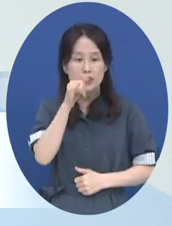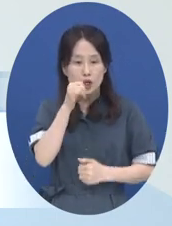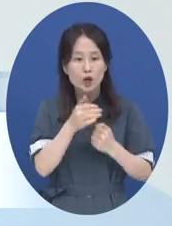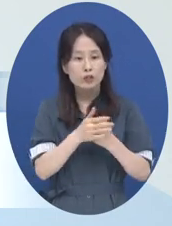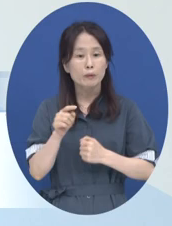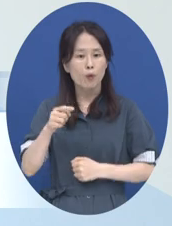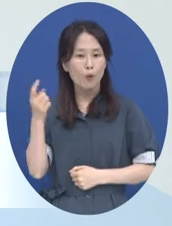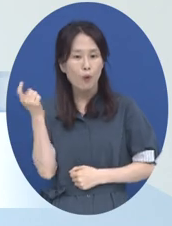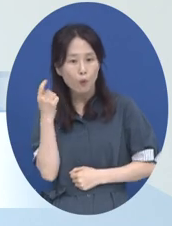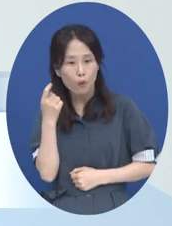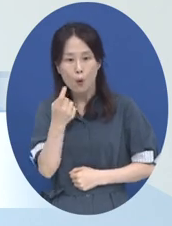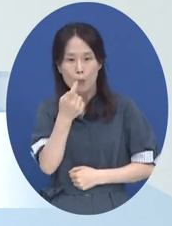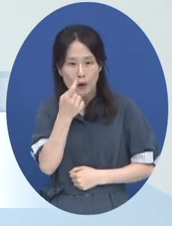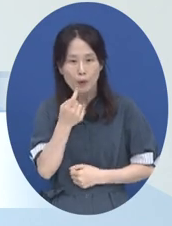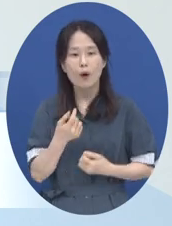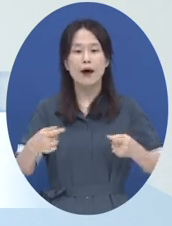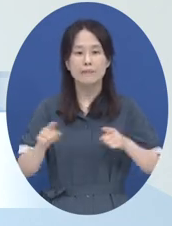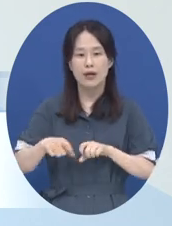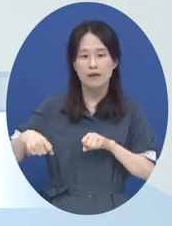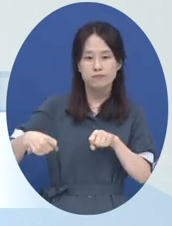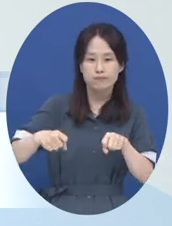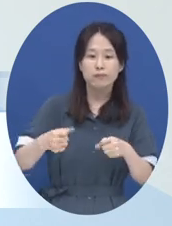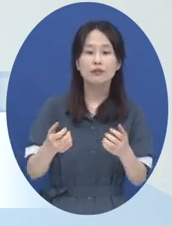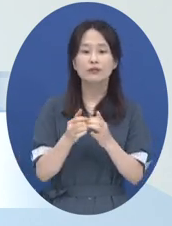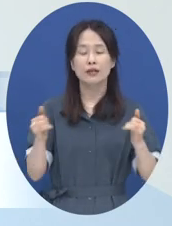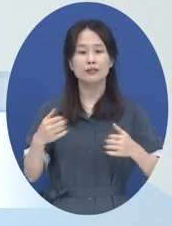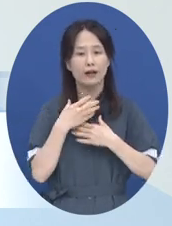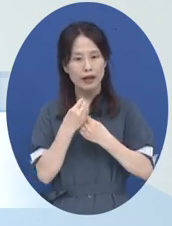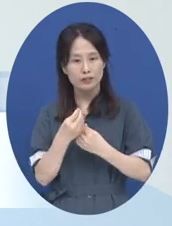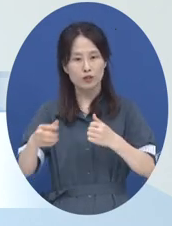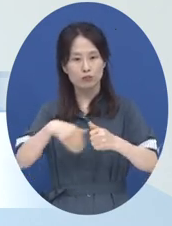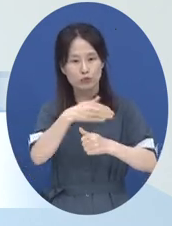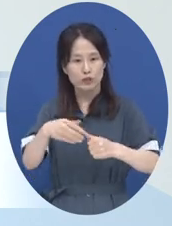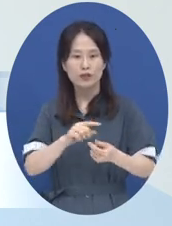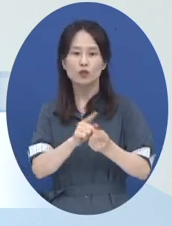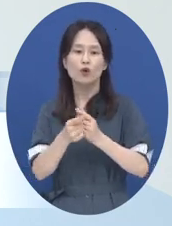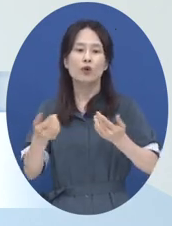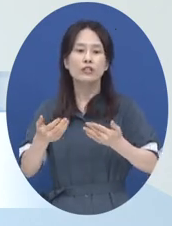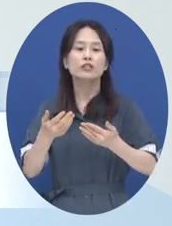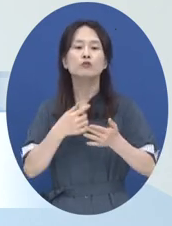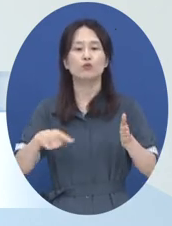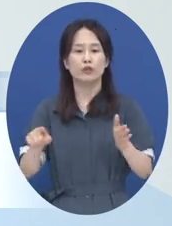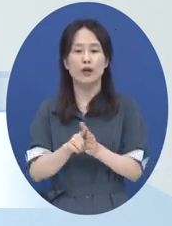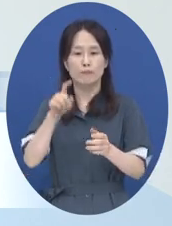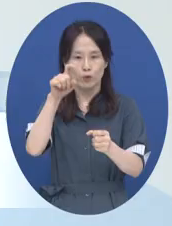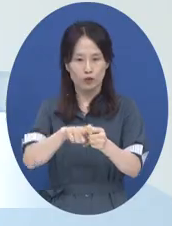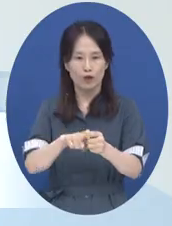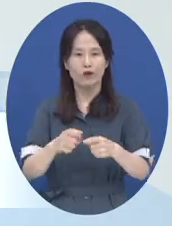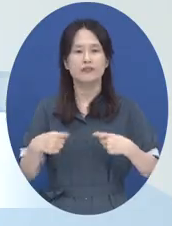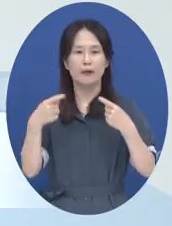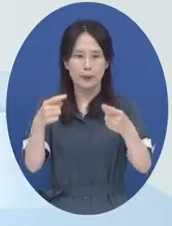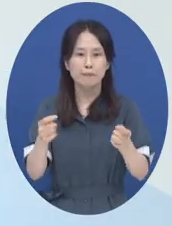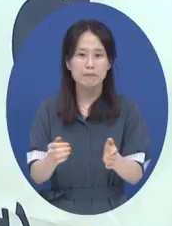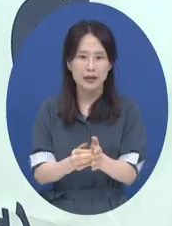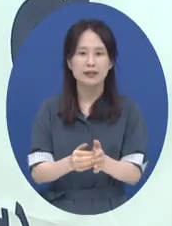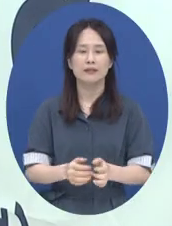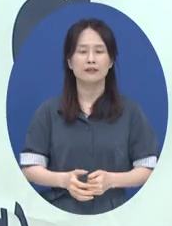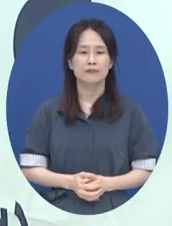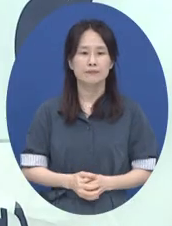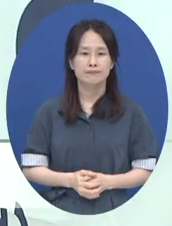좀 듣고 함께 라이더들이 안전한 환경 속에서 서로 일할 수 있도록 좀 하고자 하는 취지에서 참여하게